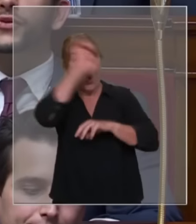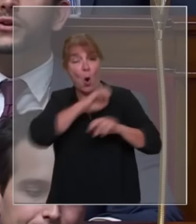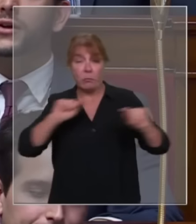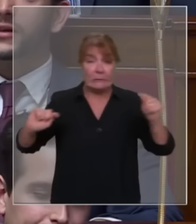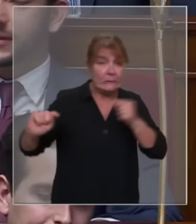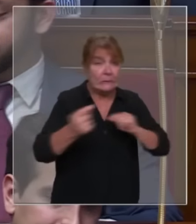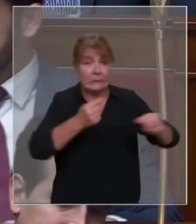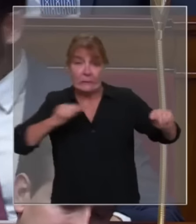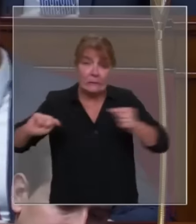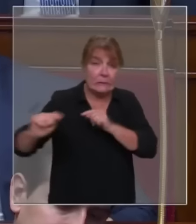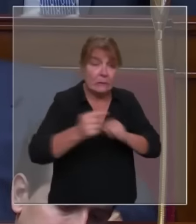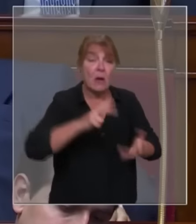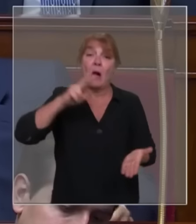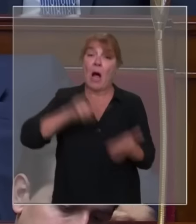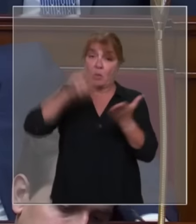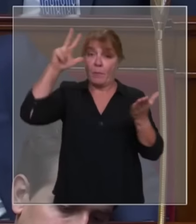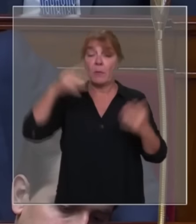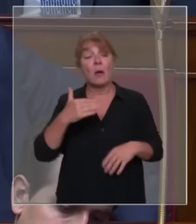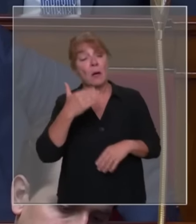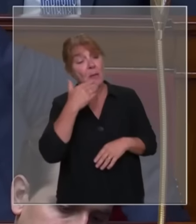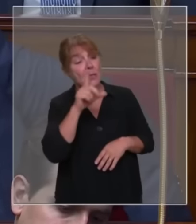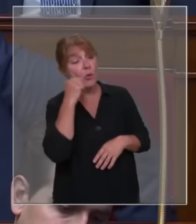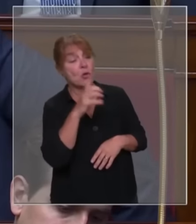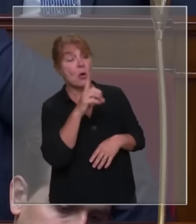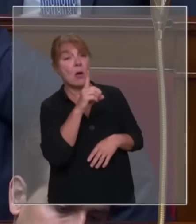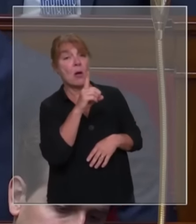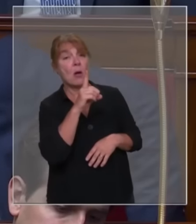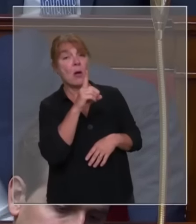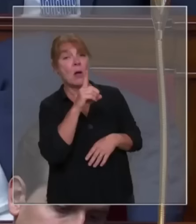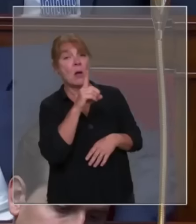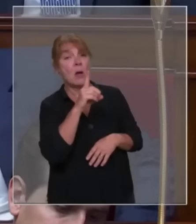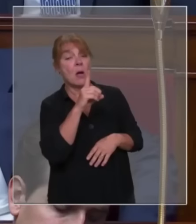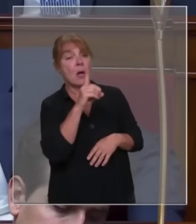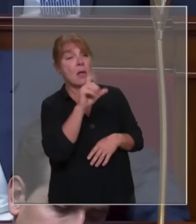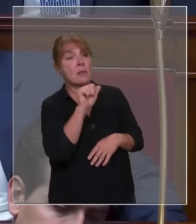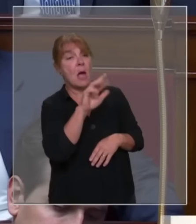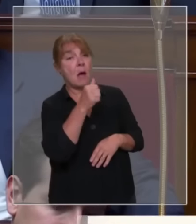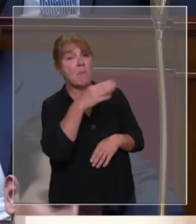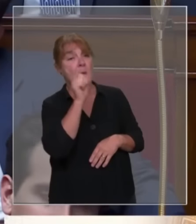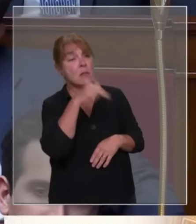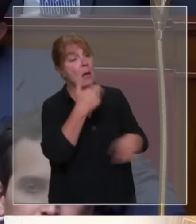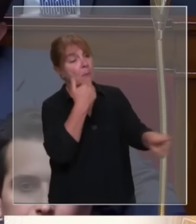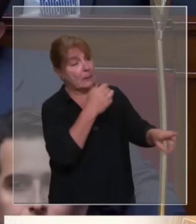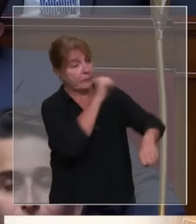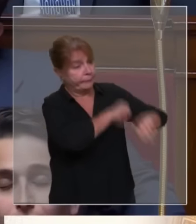ministres. Je veux remercier M. Darmanin de son engagement sur ce sujet.